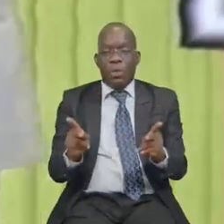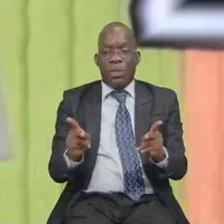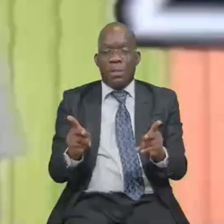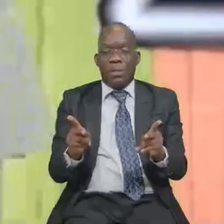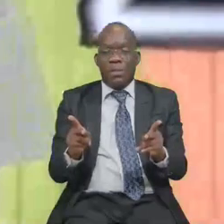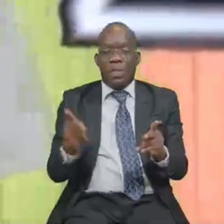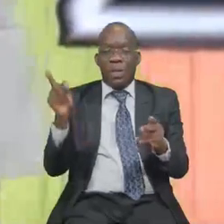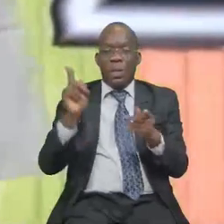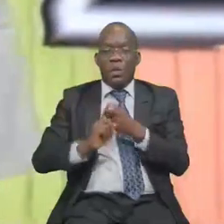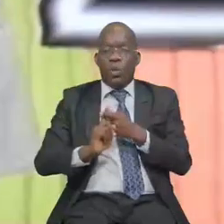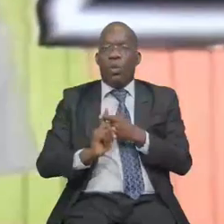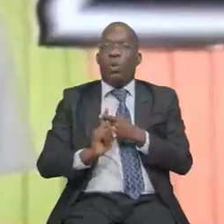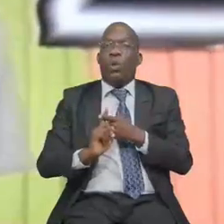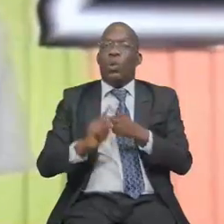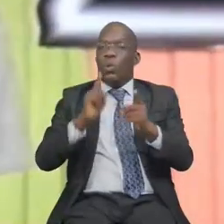d'interagir,